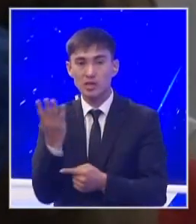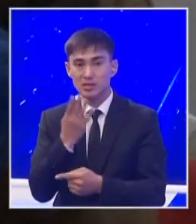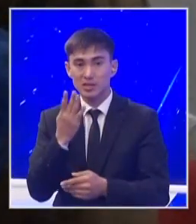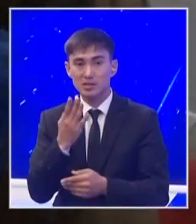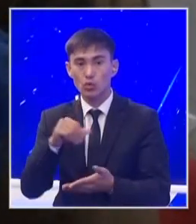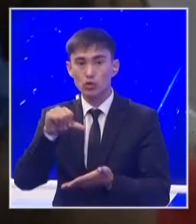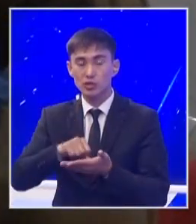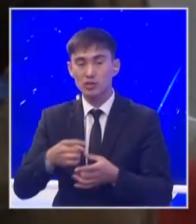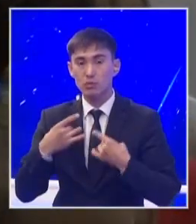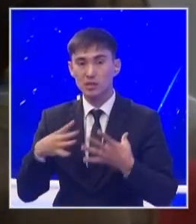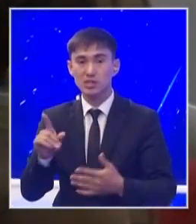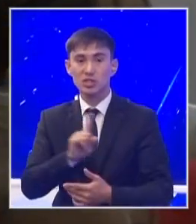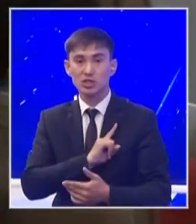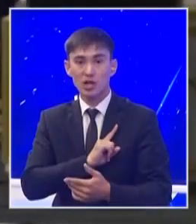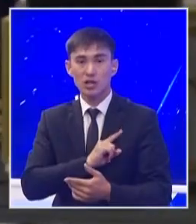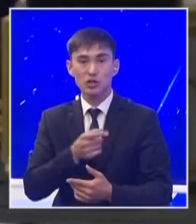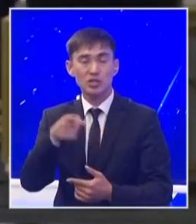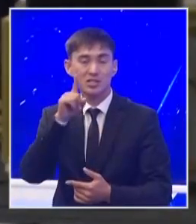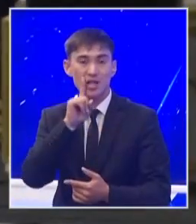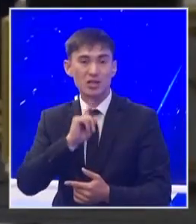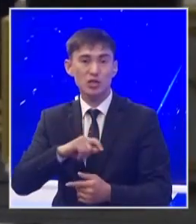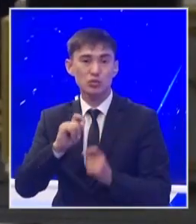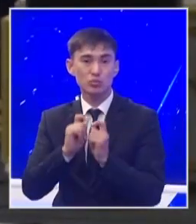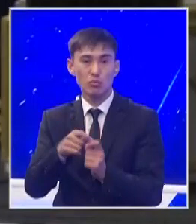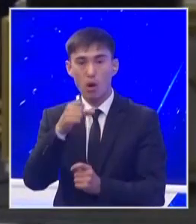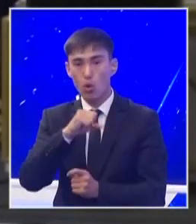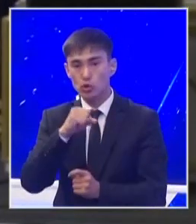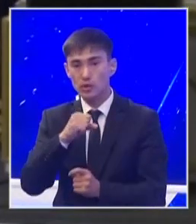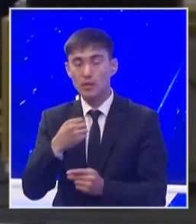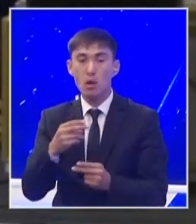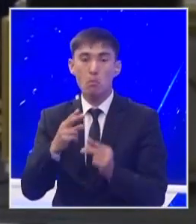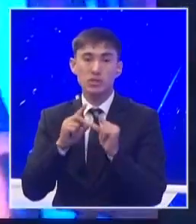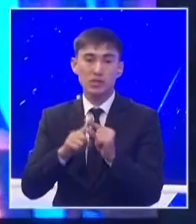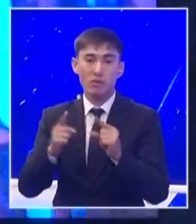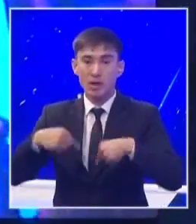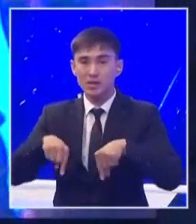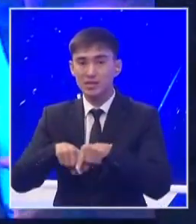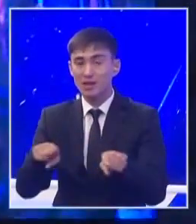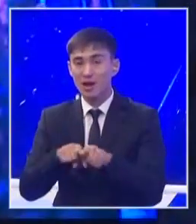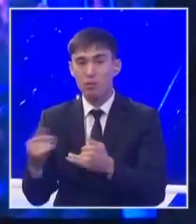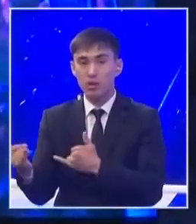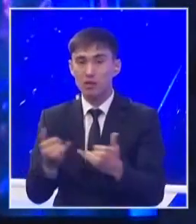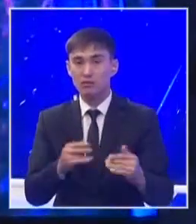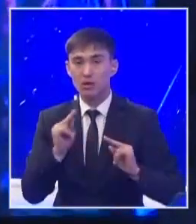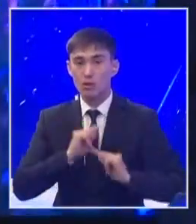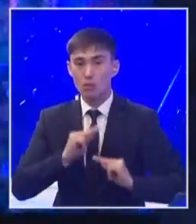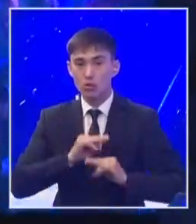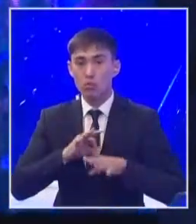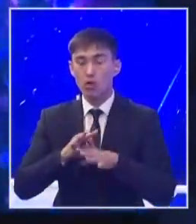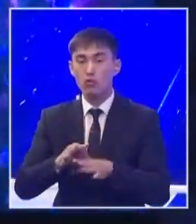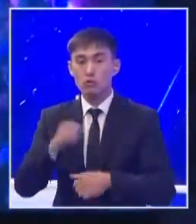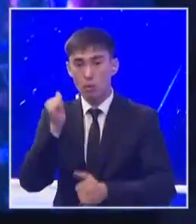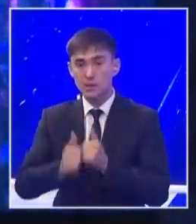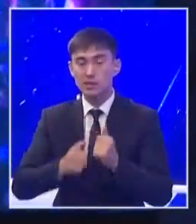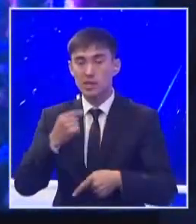участников праздника ждал еще и сладкий сюрприз – мороженое. По словам организаторов, такая благотворительная работа